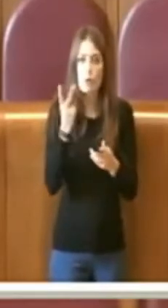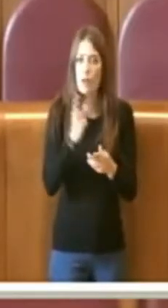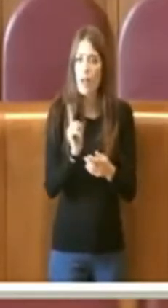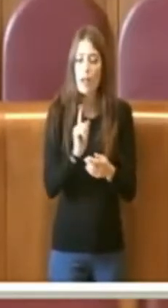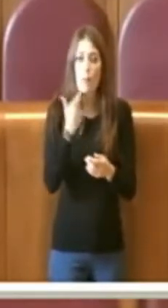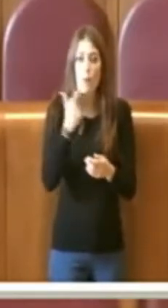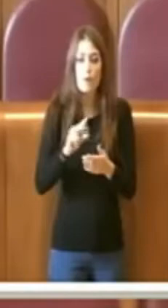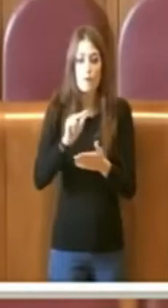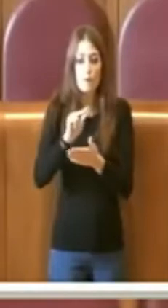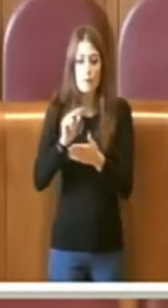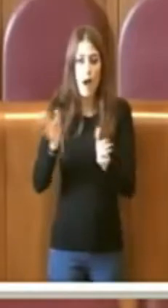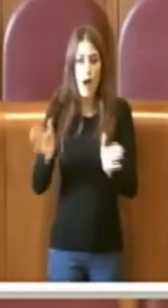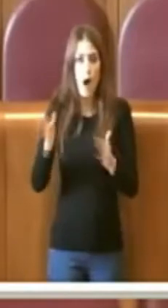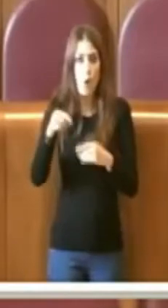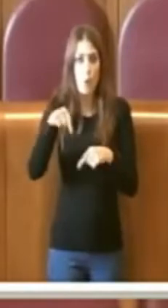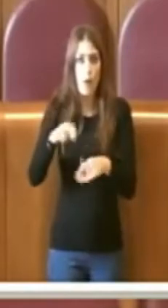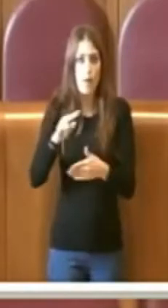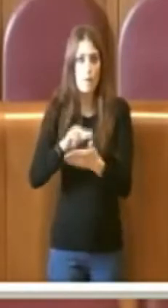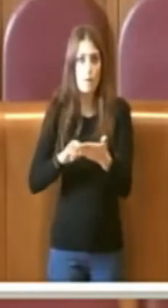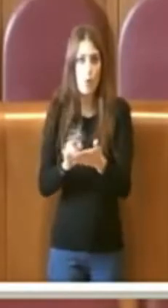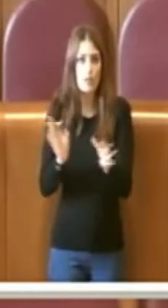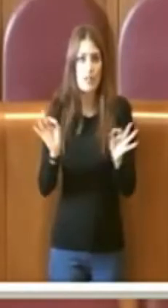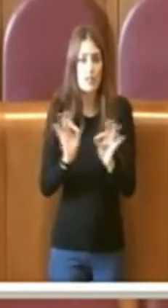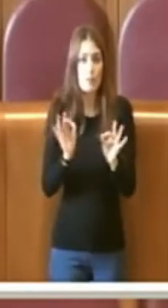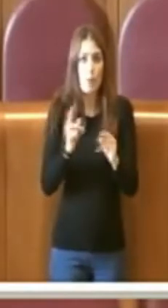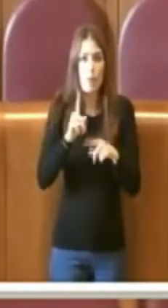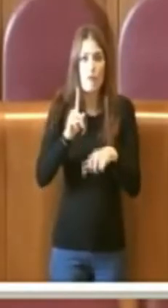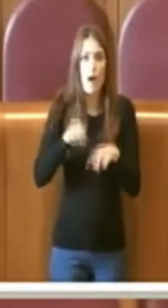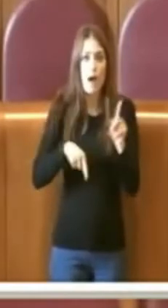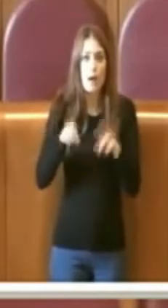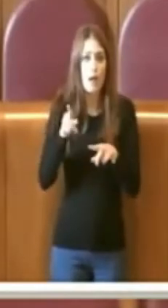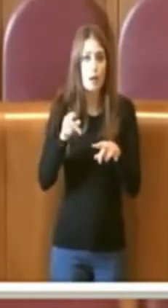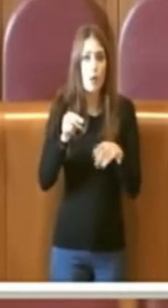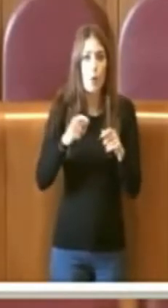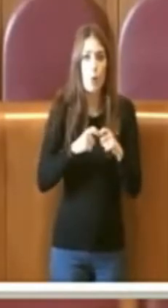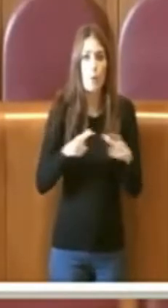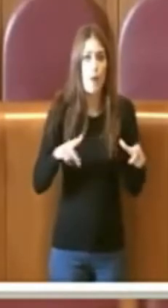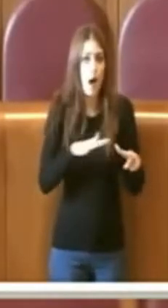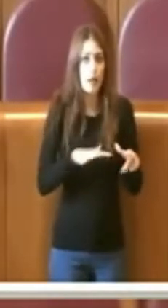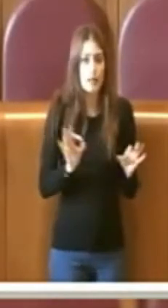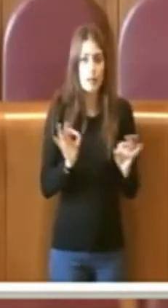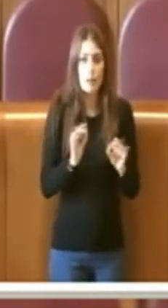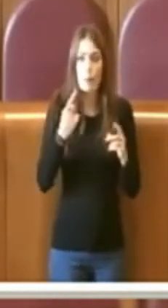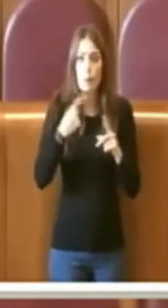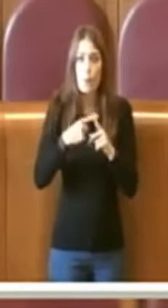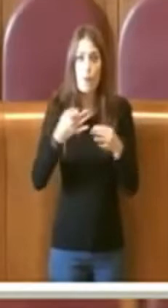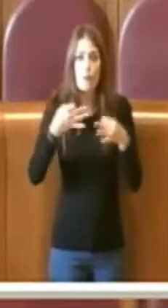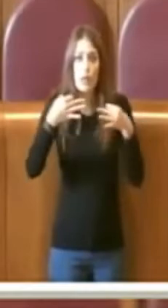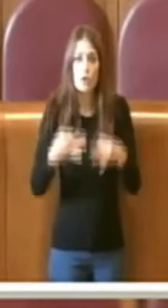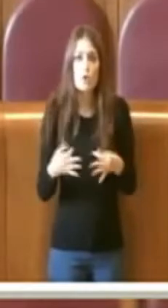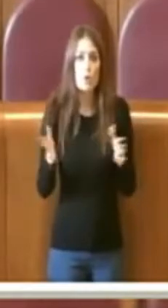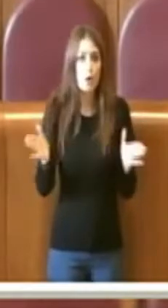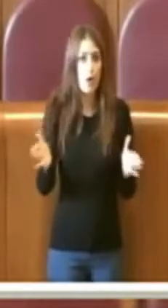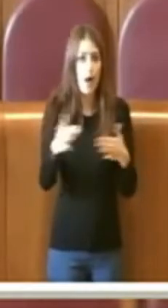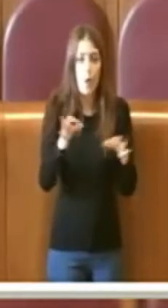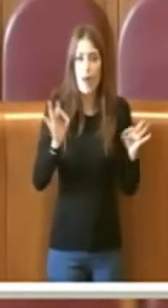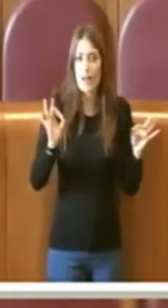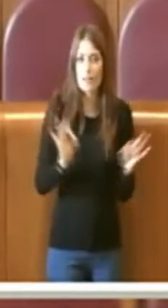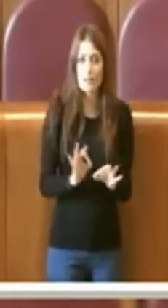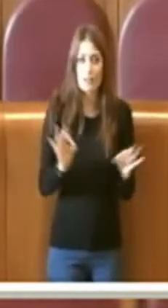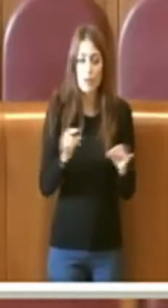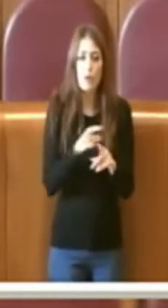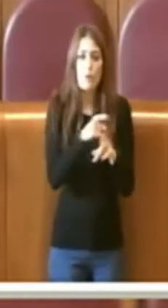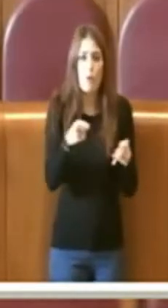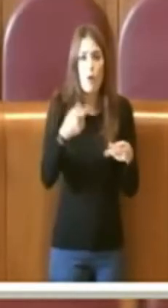stata votata in aula una variante urbanistica e non c'è stata una decisione di aula. Tutti voi conoscete bene il regolamento,